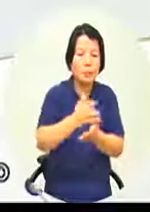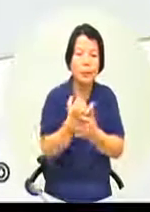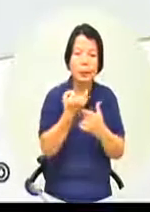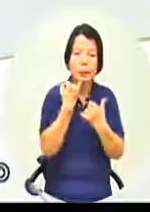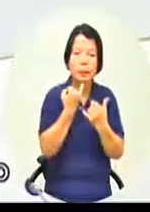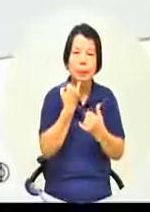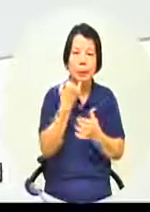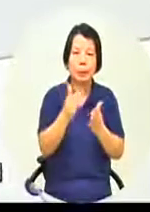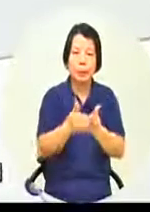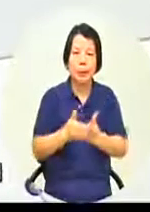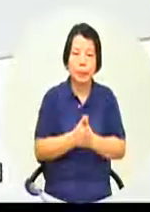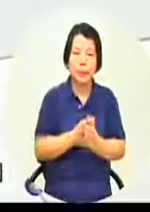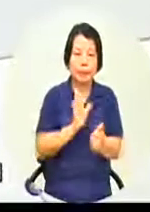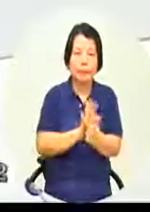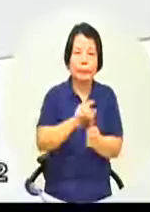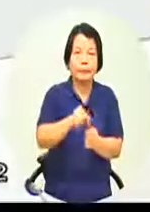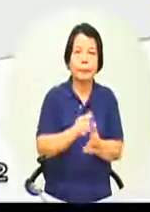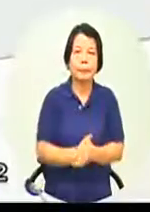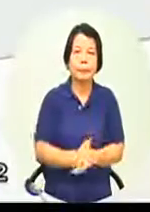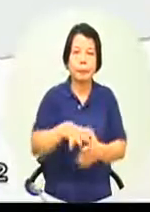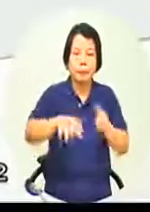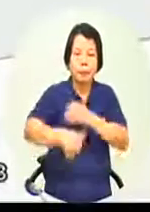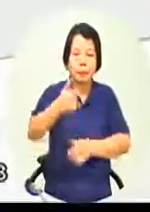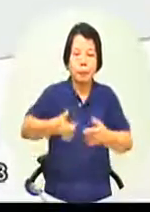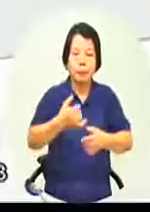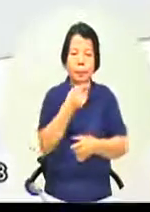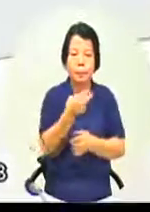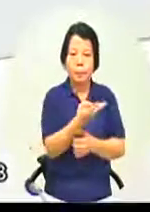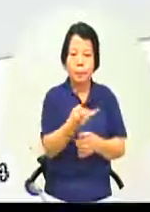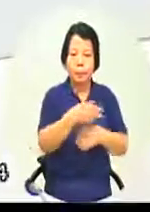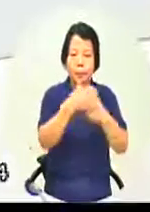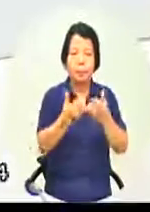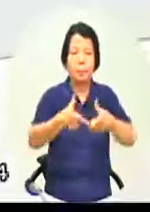两个部分请局长简单做个回应。